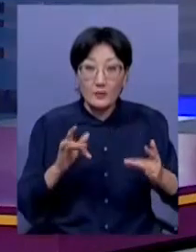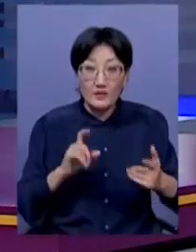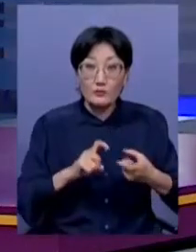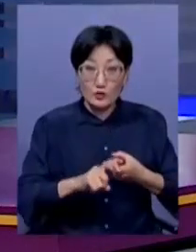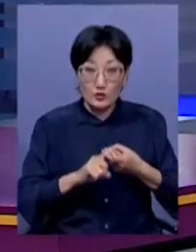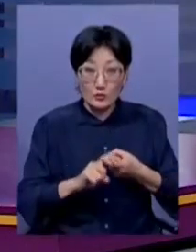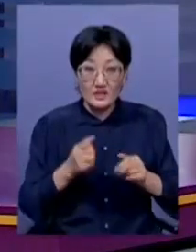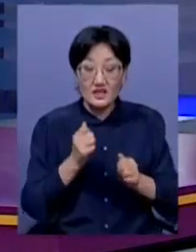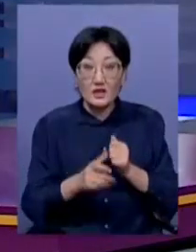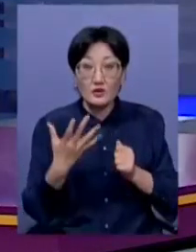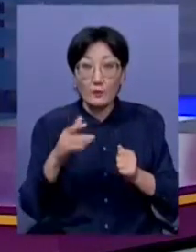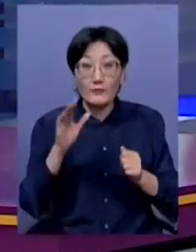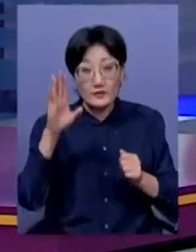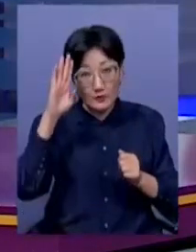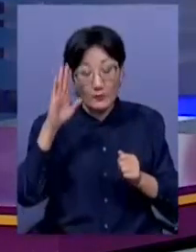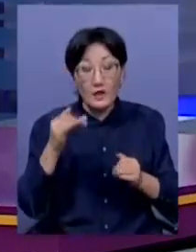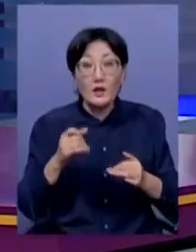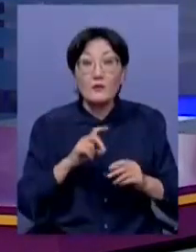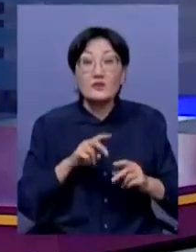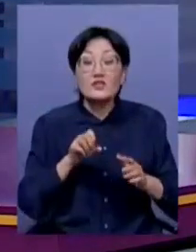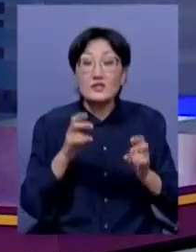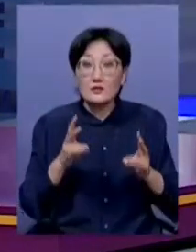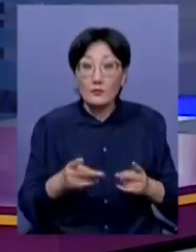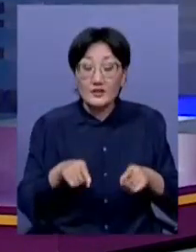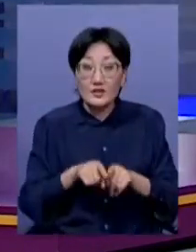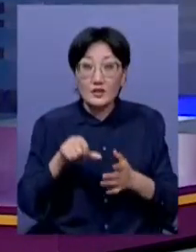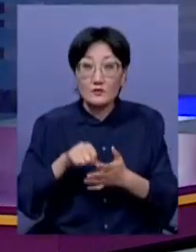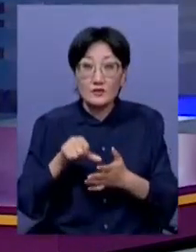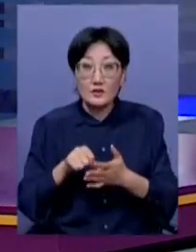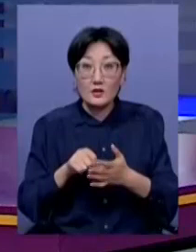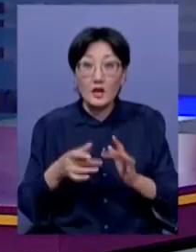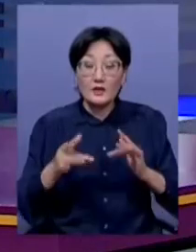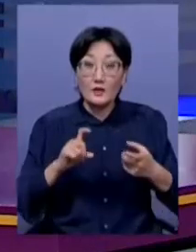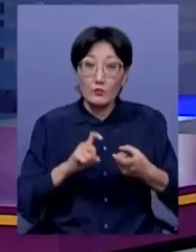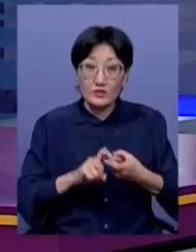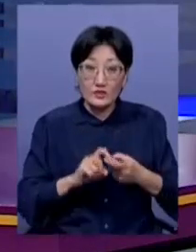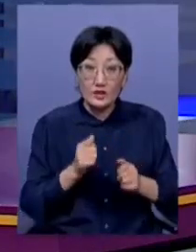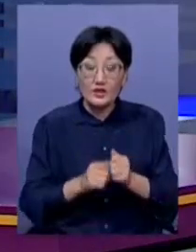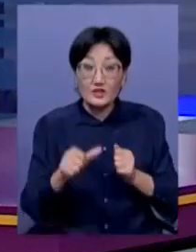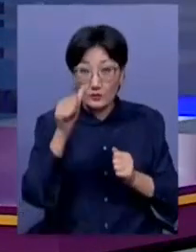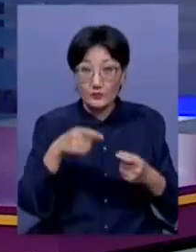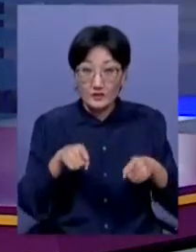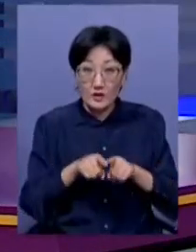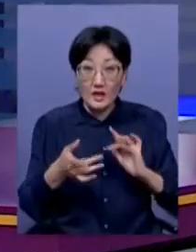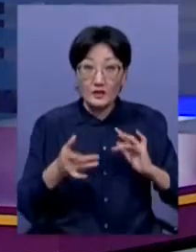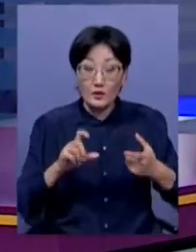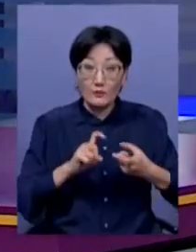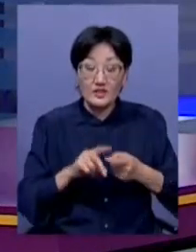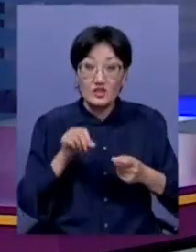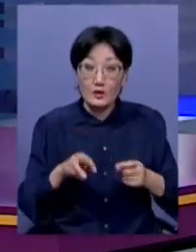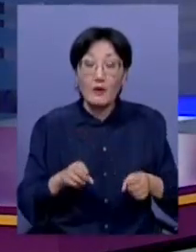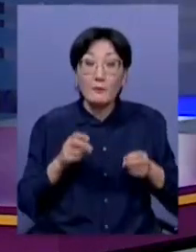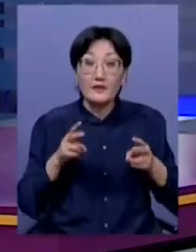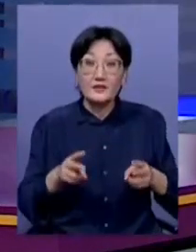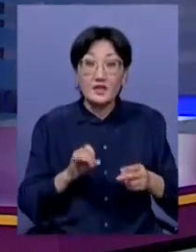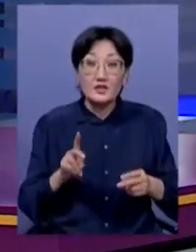кибербуллингу. Каждый пятый подросток становится жертвой или участником буллинга ежемесячно. О том, что такое кибербуллинг, чем он